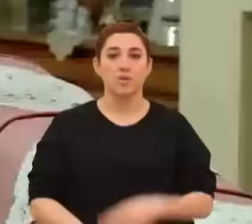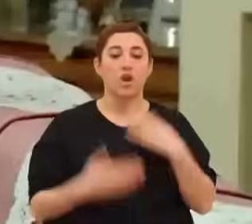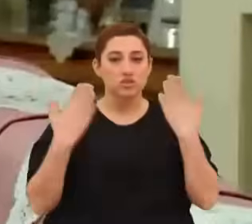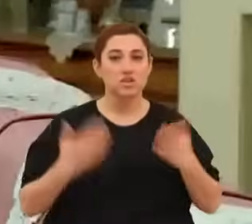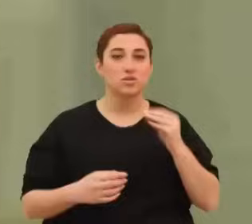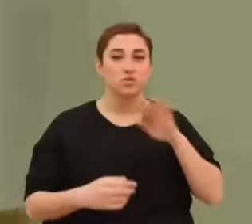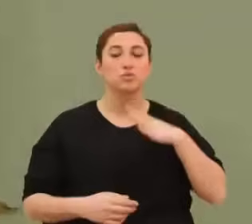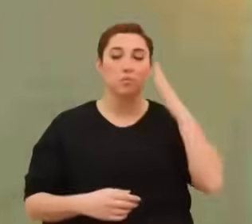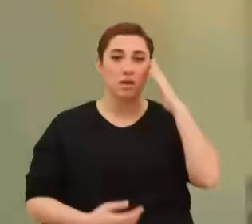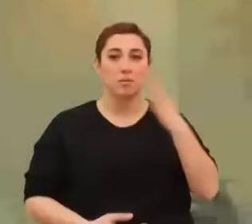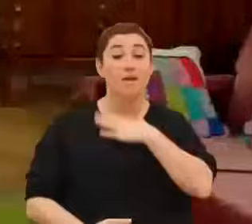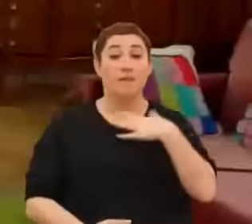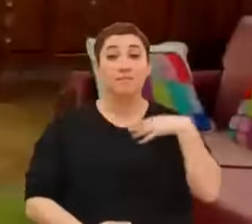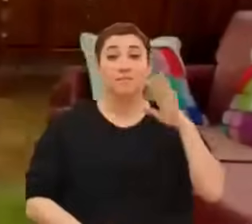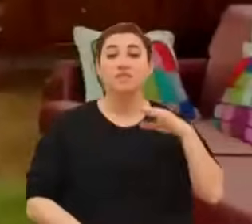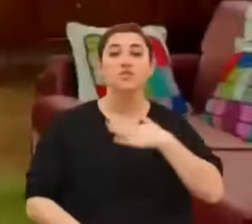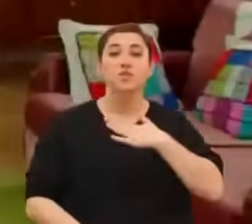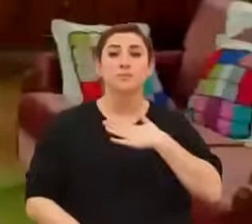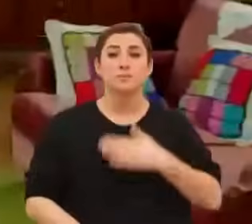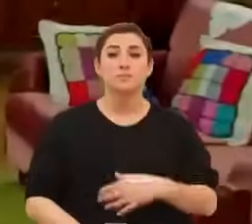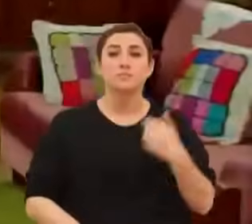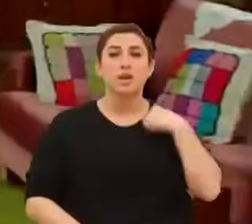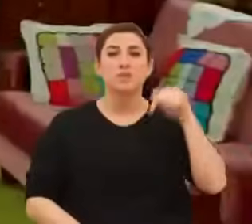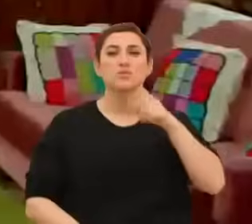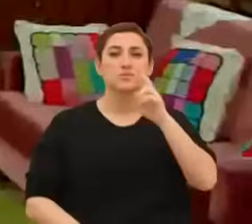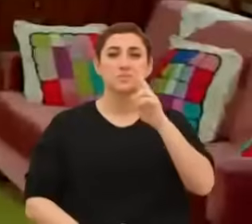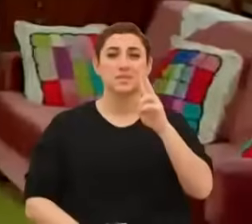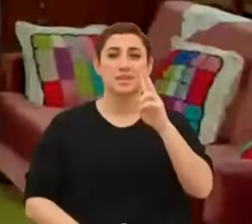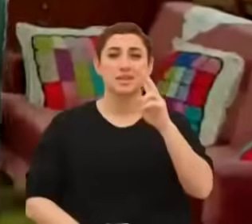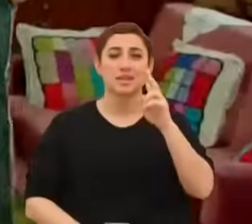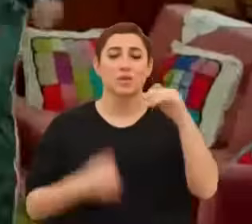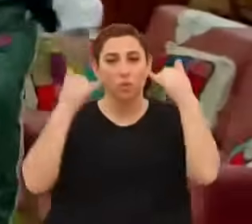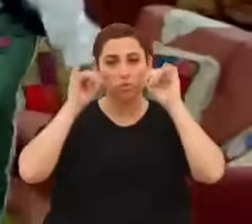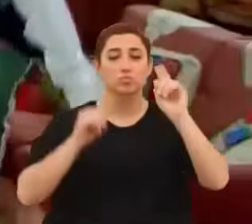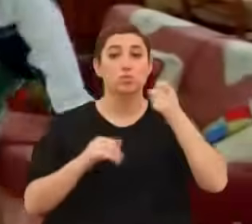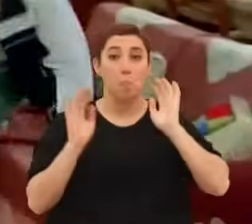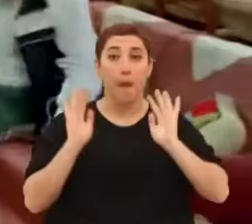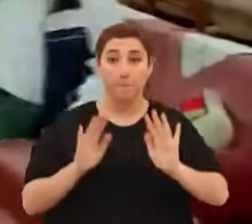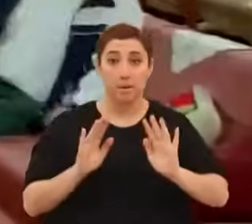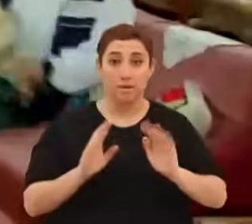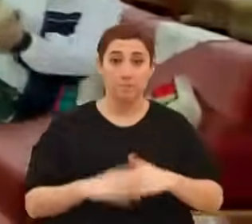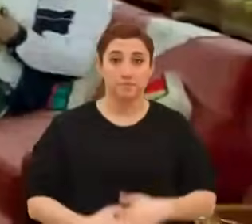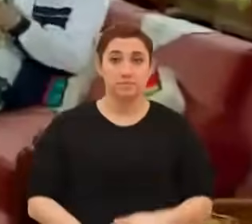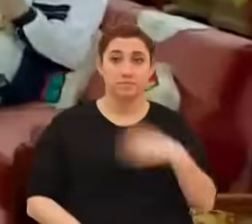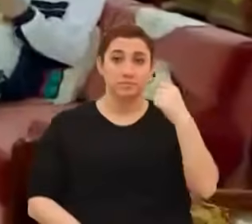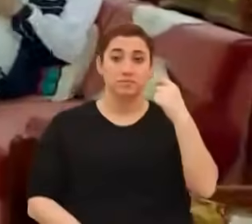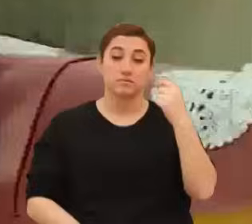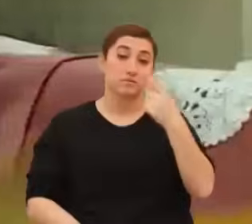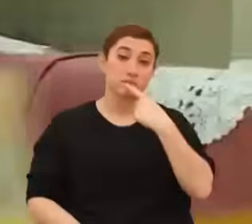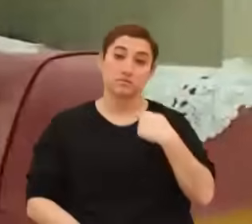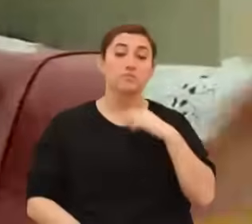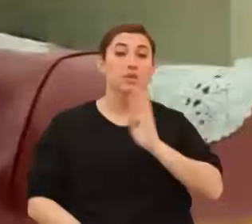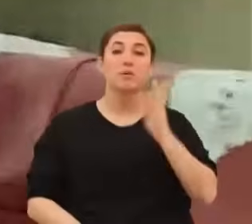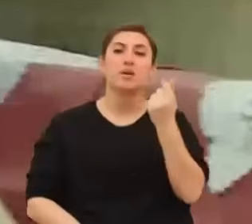Hoş geldin çocuğum. Hoş bulduk anne. Canım. Ben şu senin koçu buldum ama paradan haber vereceğim.